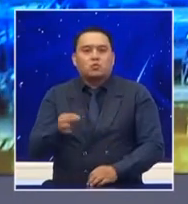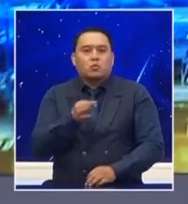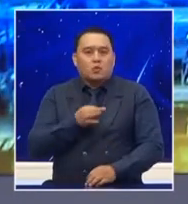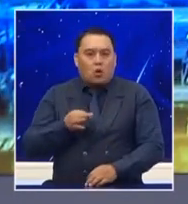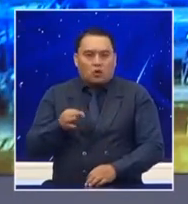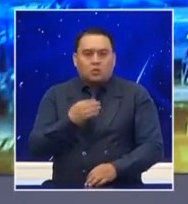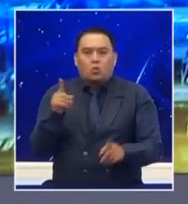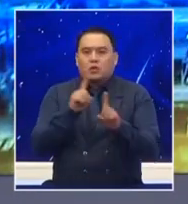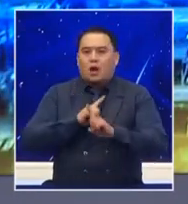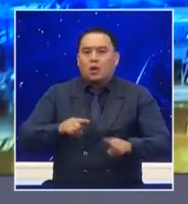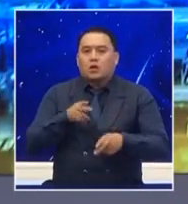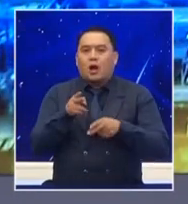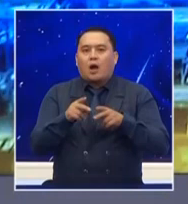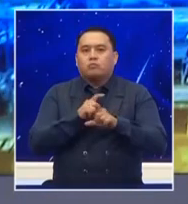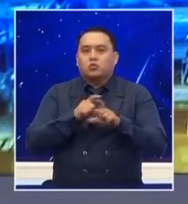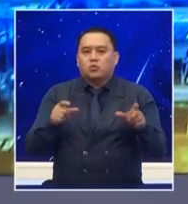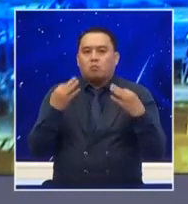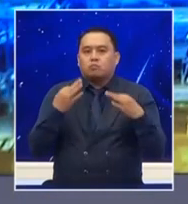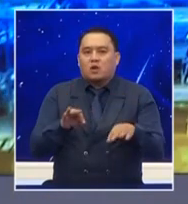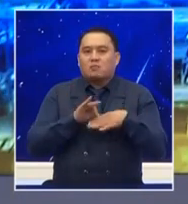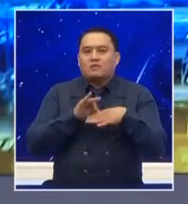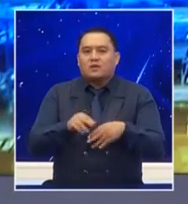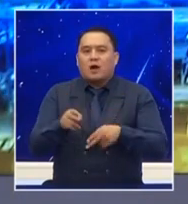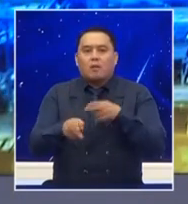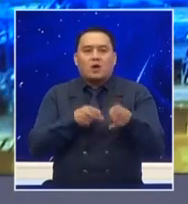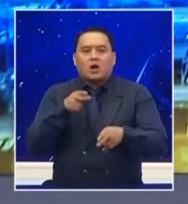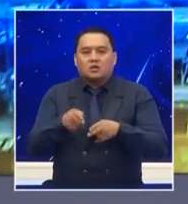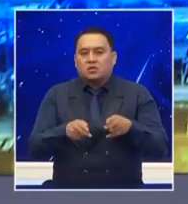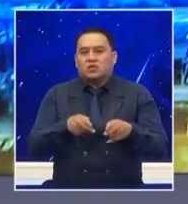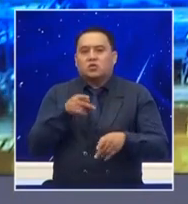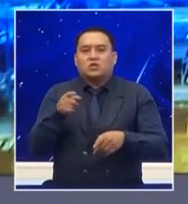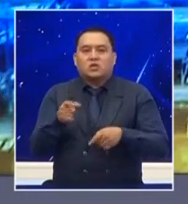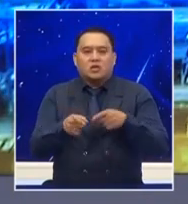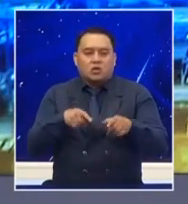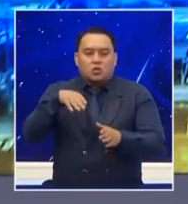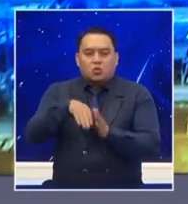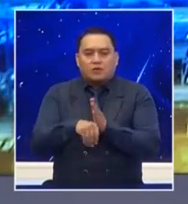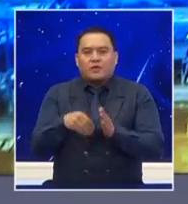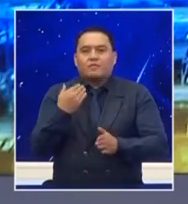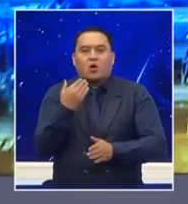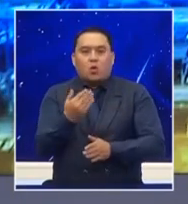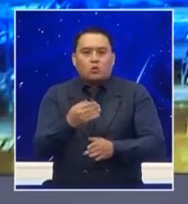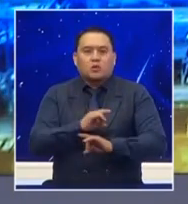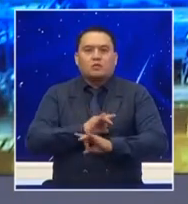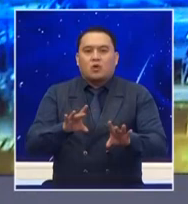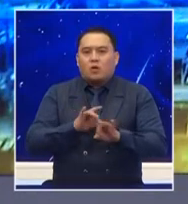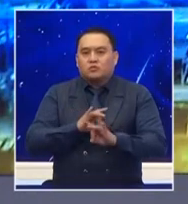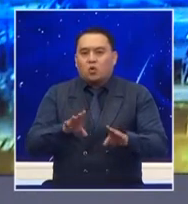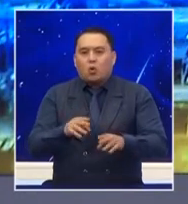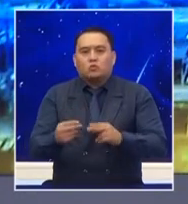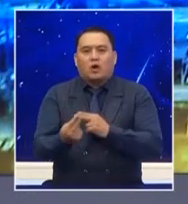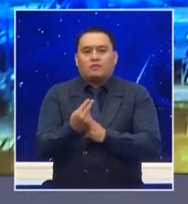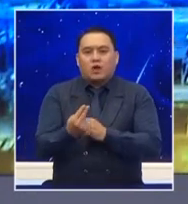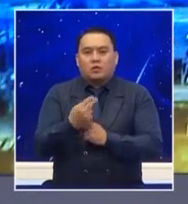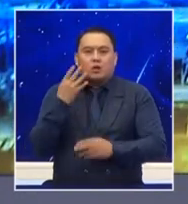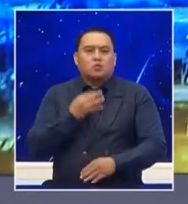области. Уникальное оборудование позволит проводить операции с минимальными хирургическими вмешательствами. Ноу-хау в методике